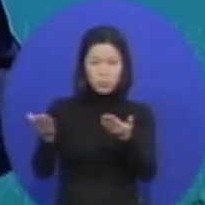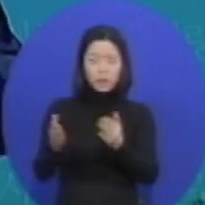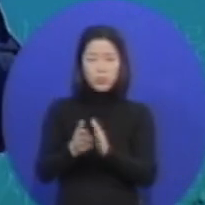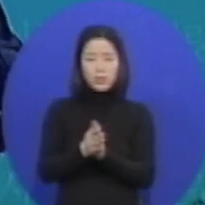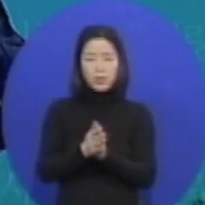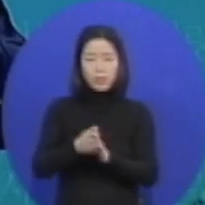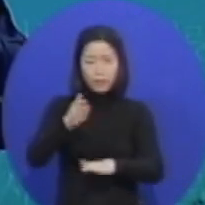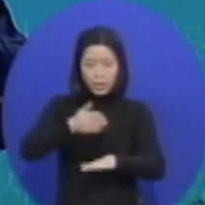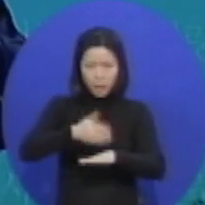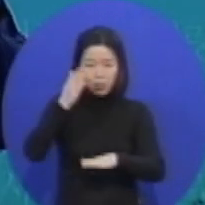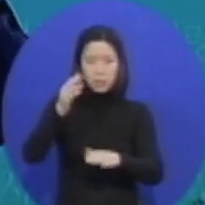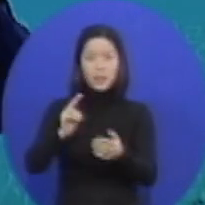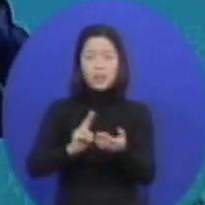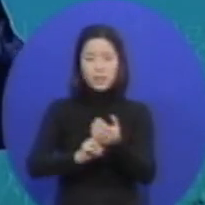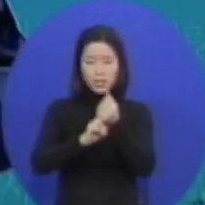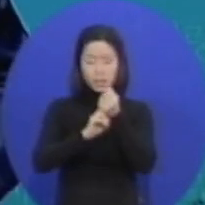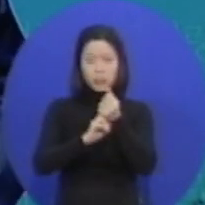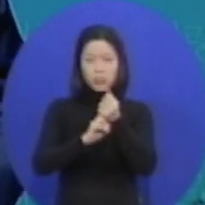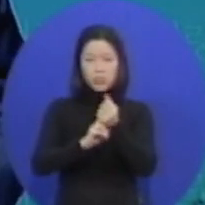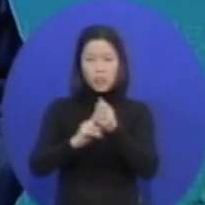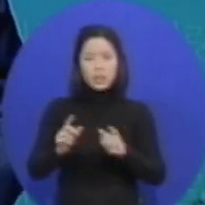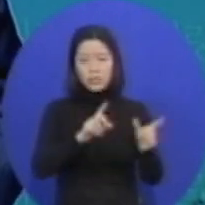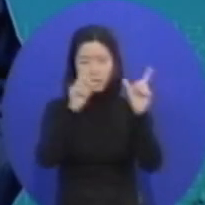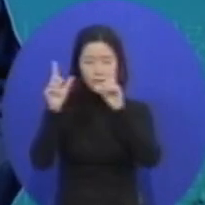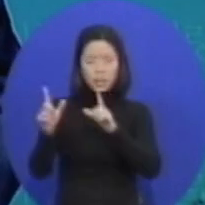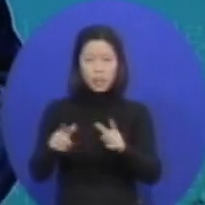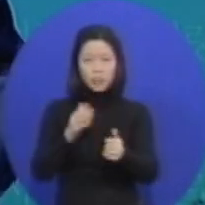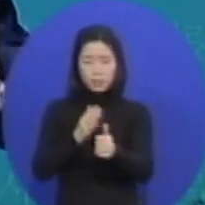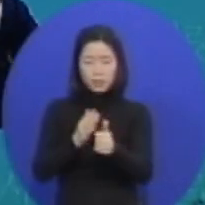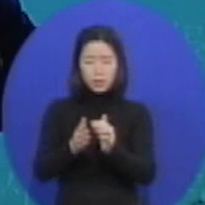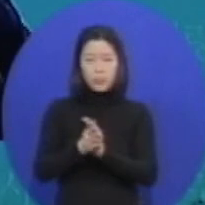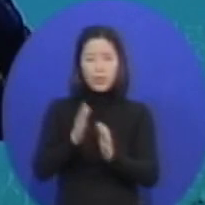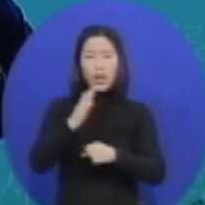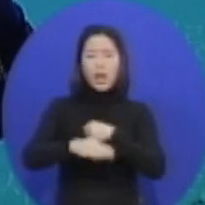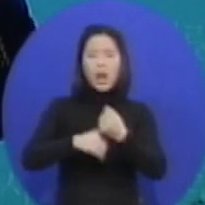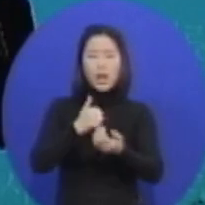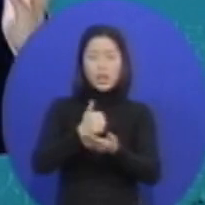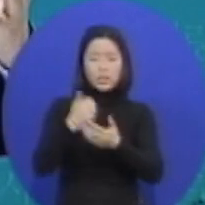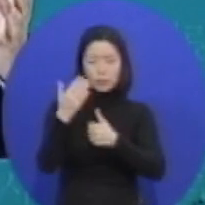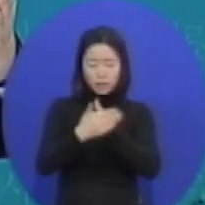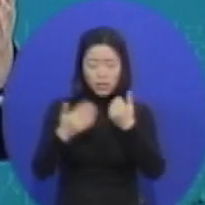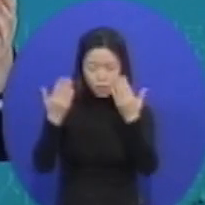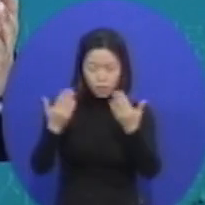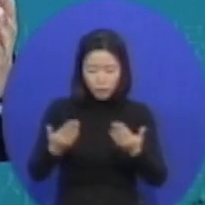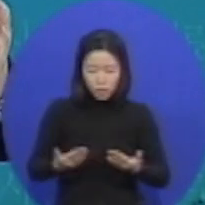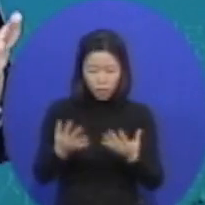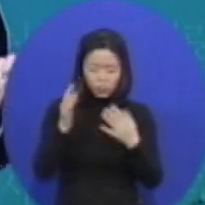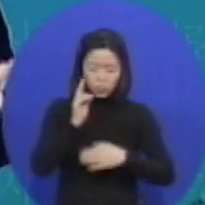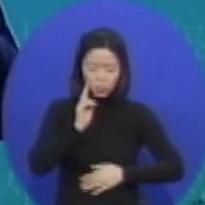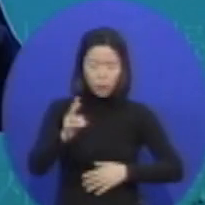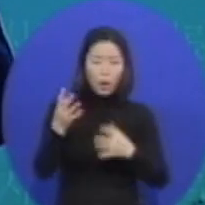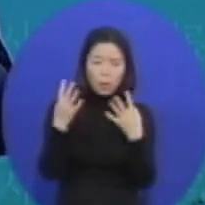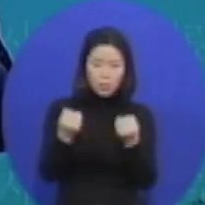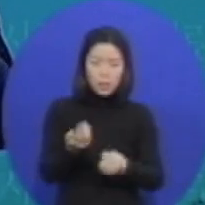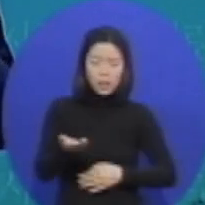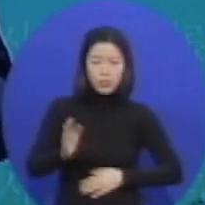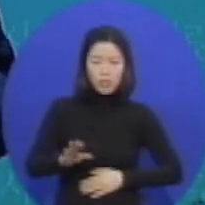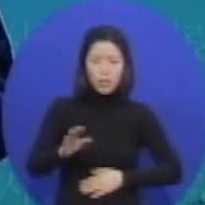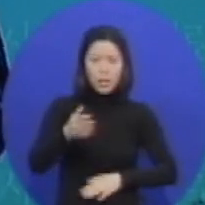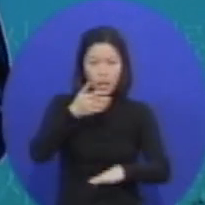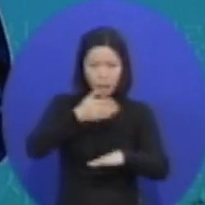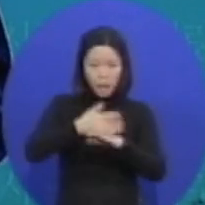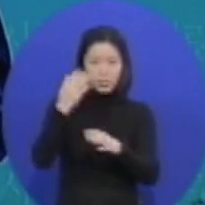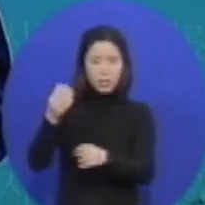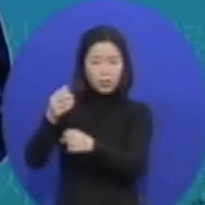감사의 기적 을 사라가 시계 되기를 축복합니다 하나님의 은혜 주시는 것은 너무 많은데 감사로 붙잡는